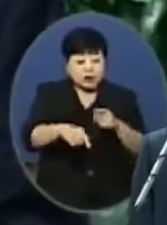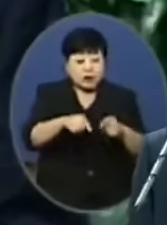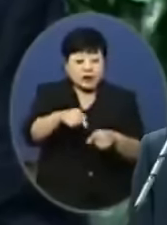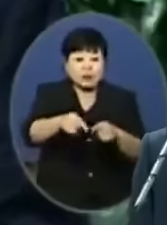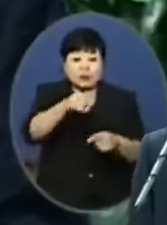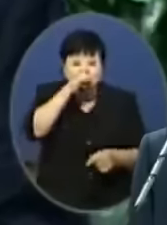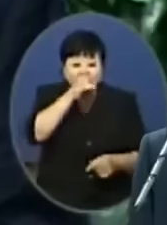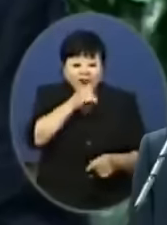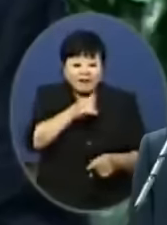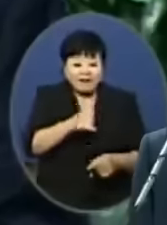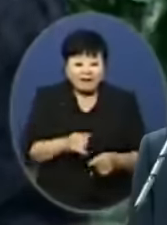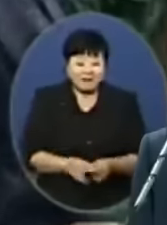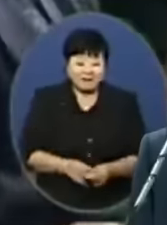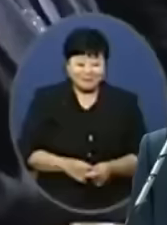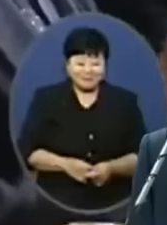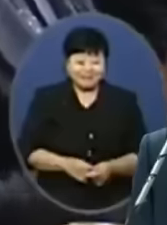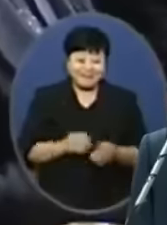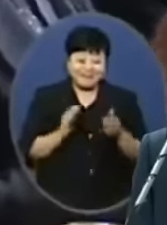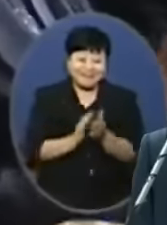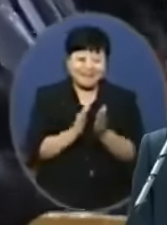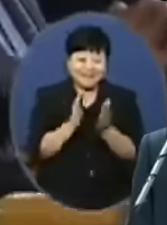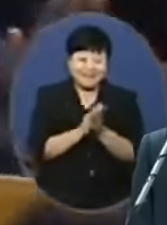걸어댕기더랍니다.